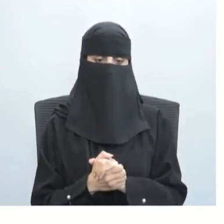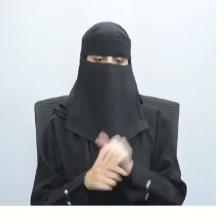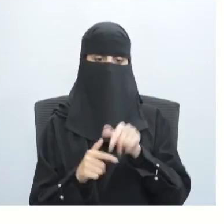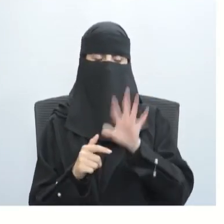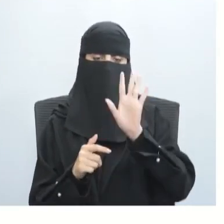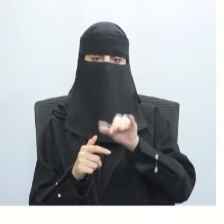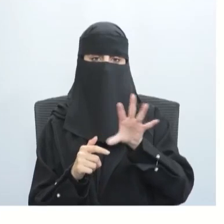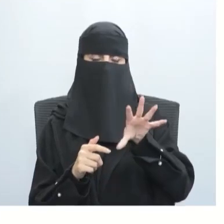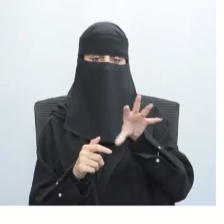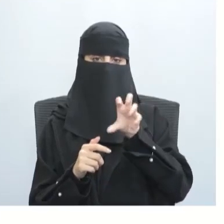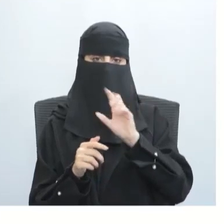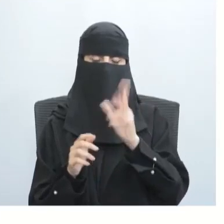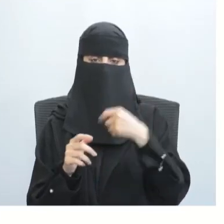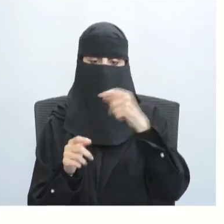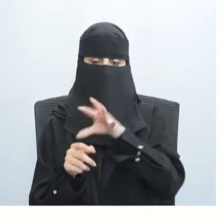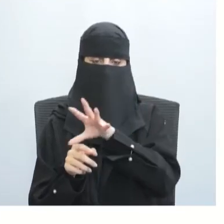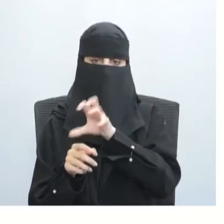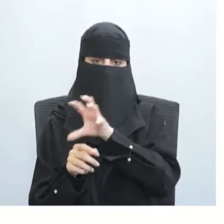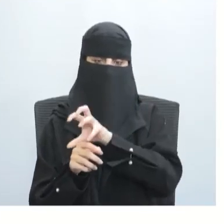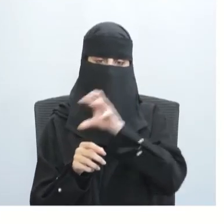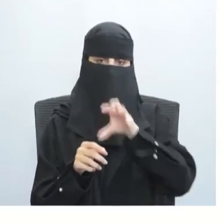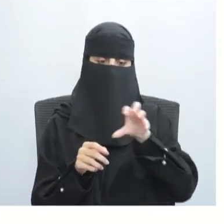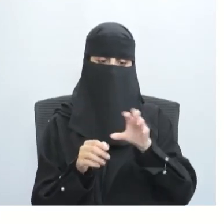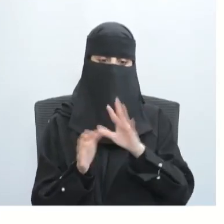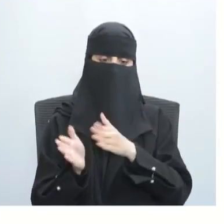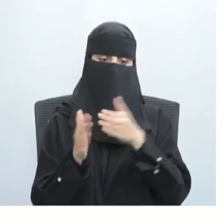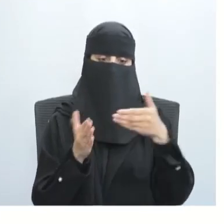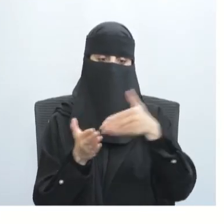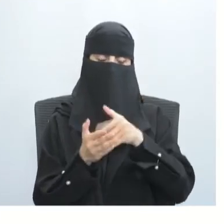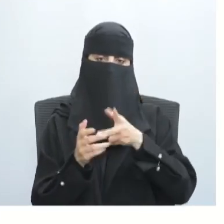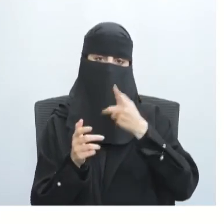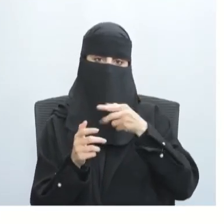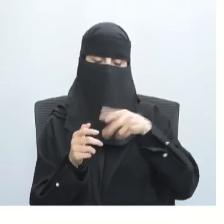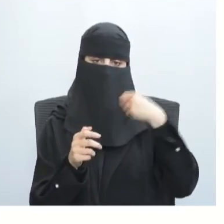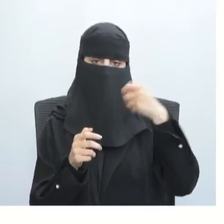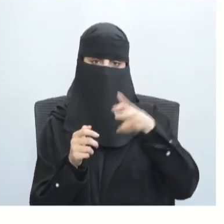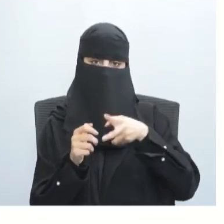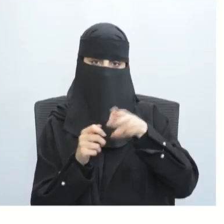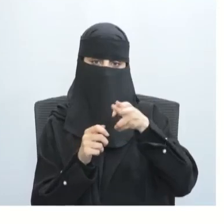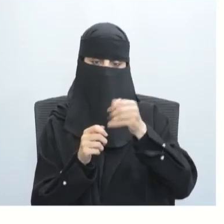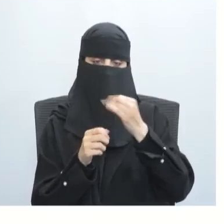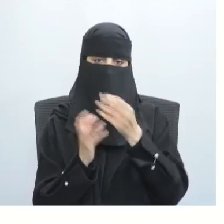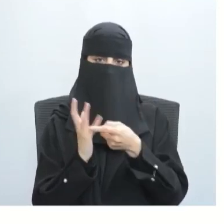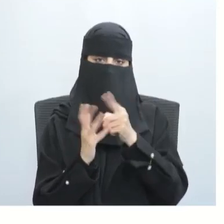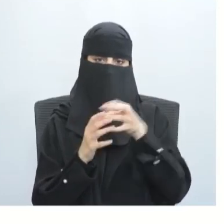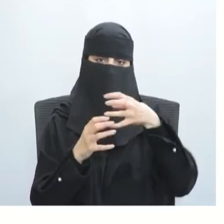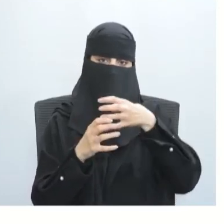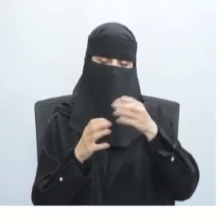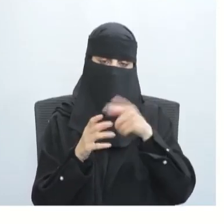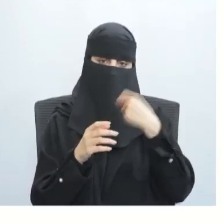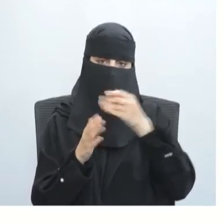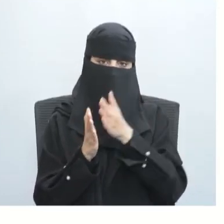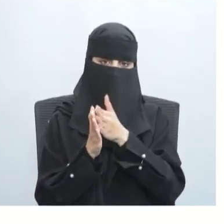المحدد كذلك في الايقونه التاليه قص المقطع المحدد وازاحه المقاطع الى اليسار